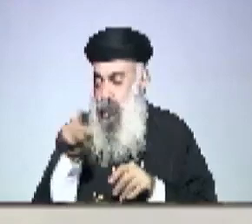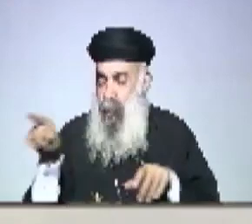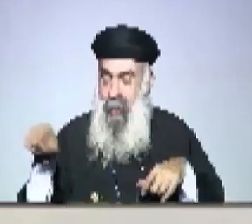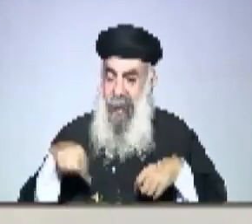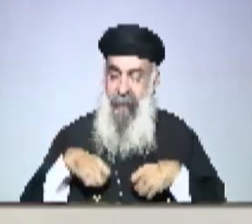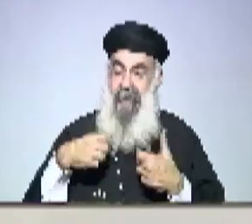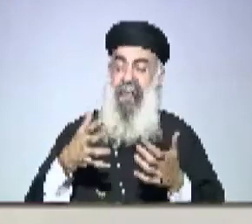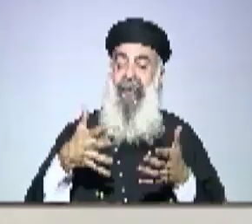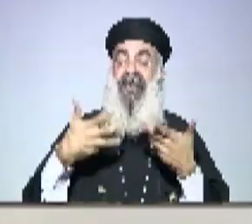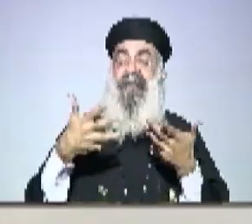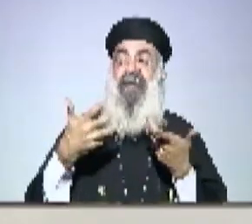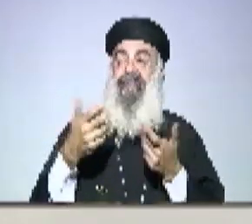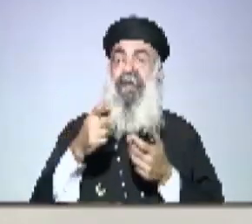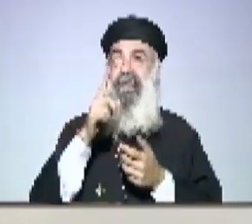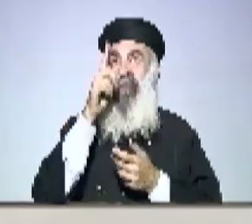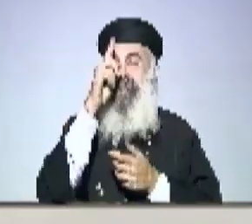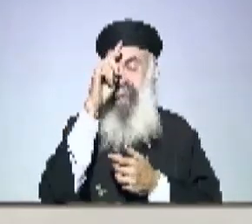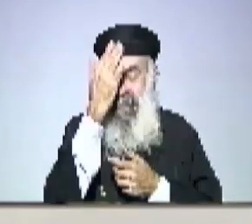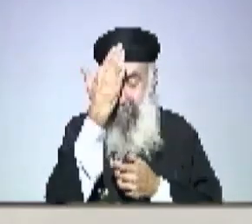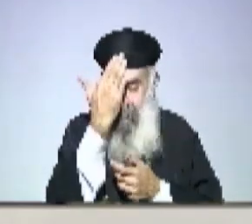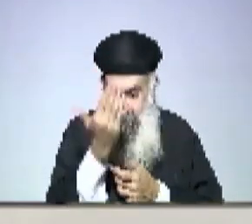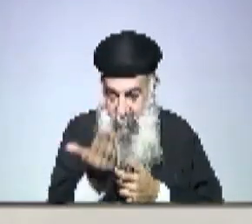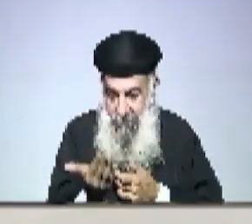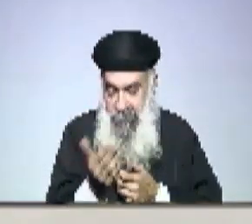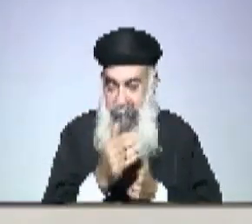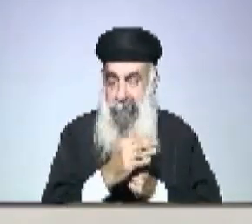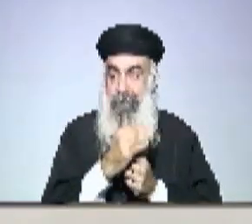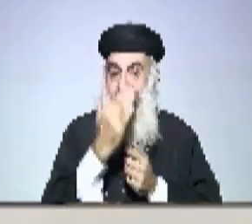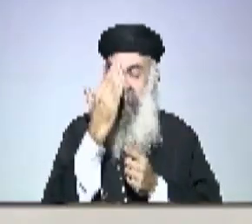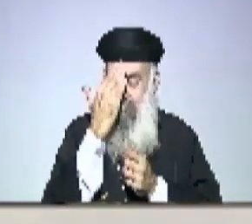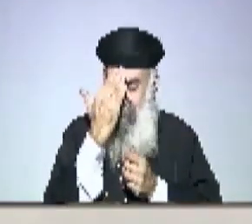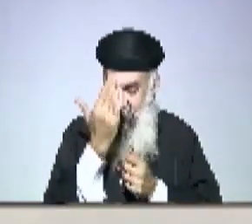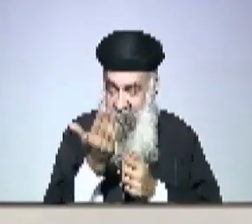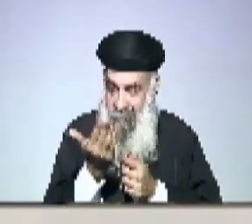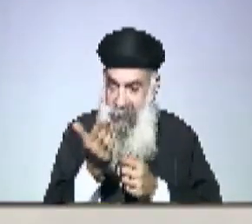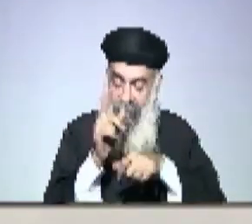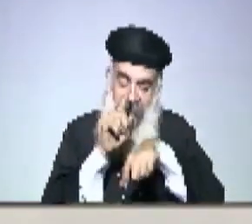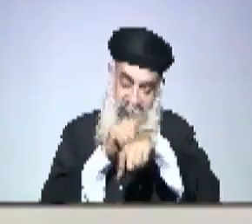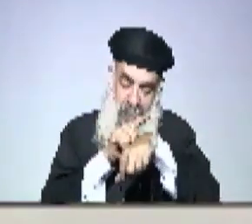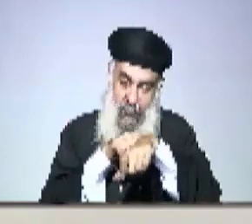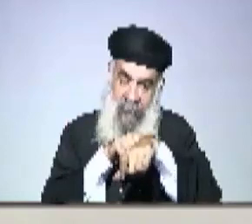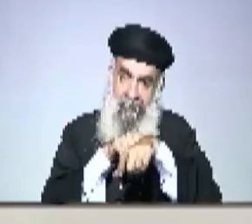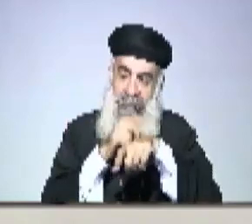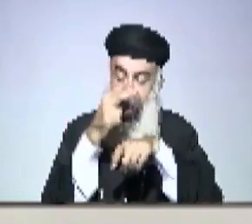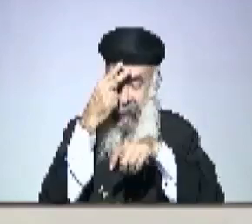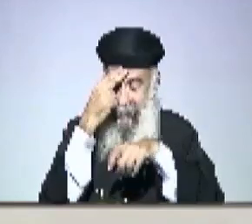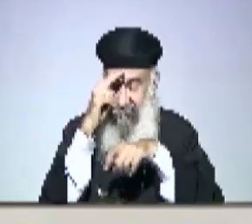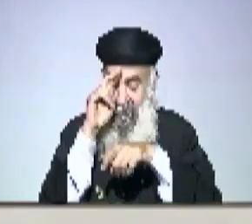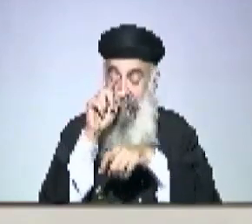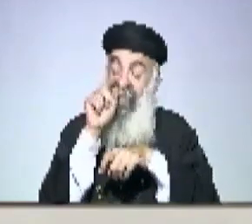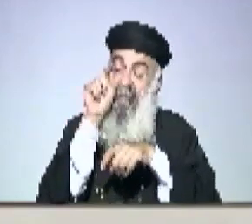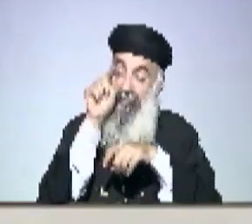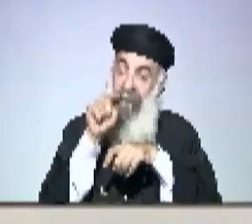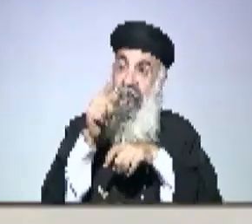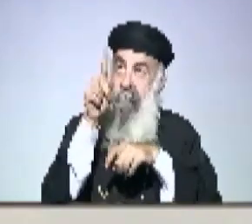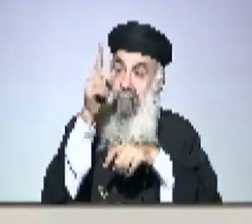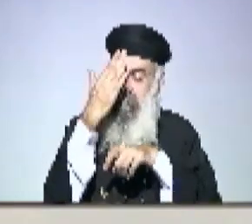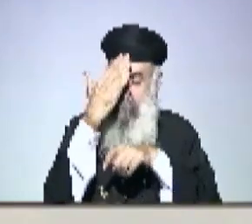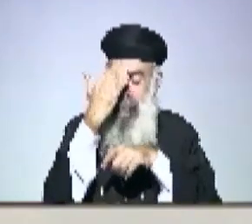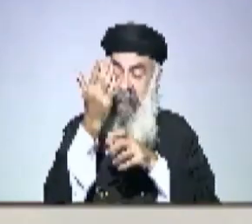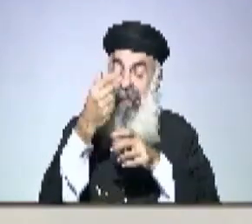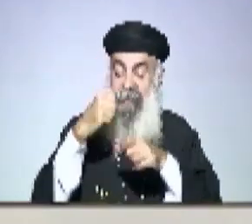فرحان لان الرب بيبارك البركات الزمنيه هي ايضا دلاله على بركه ربنا